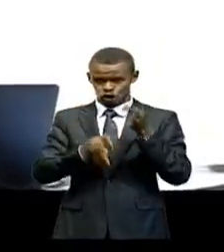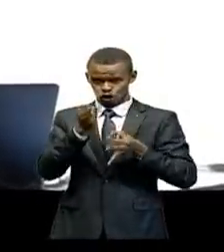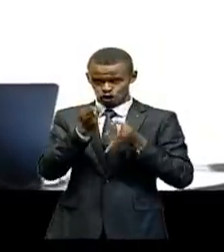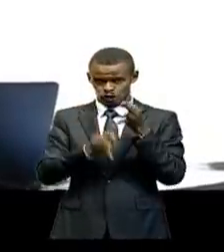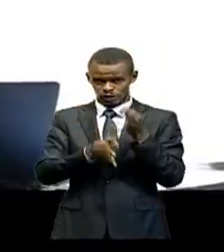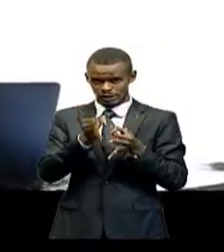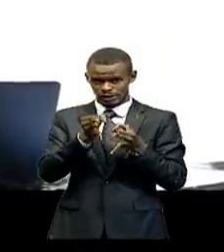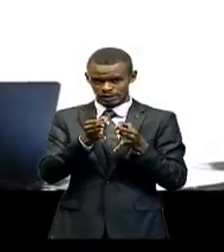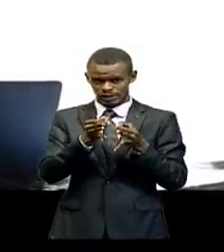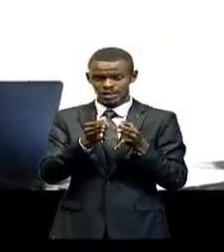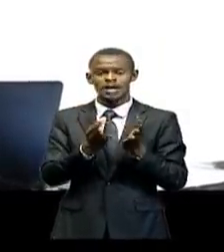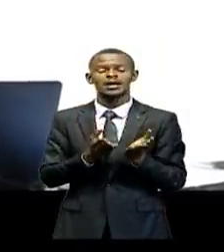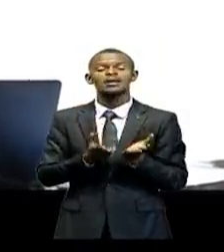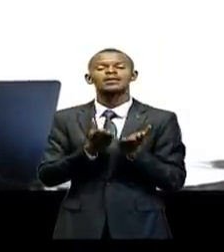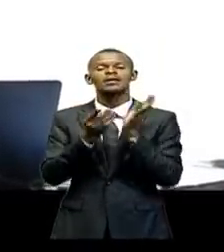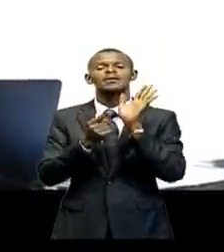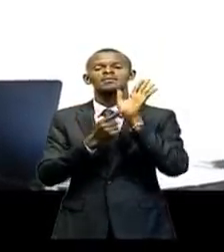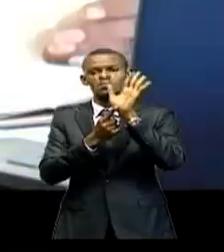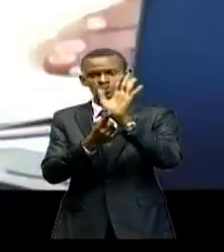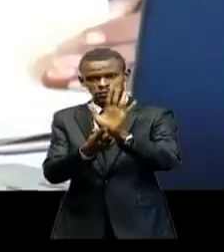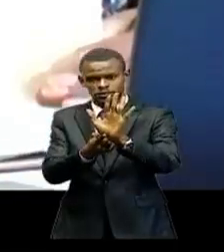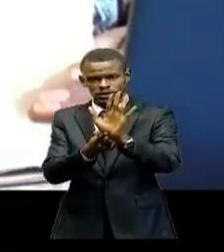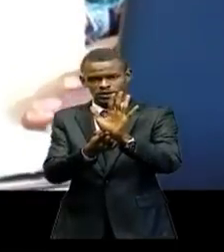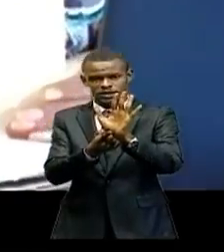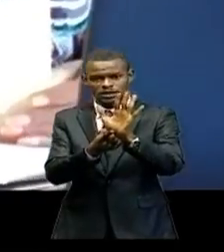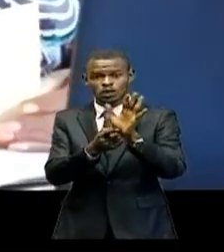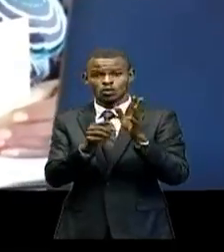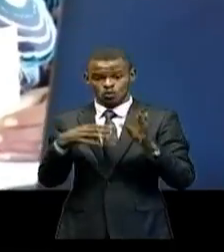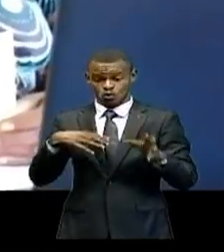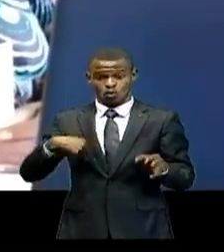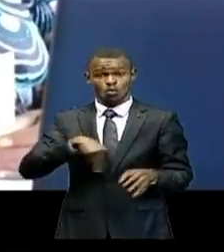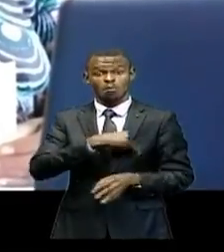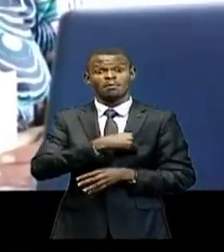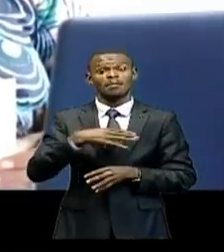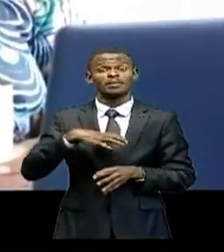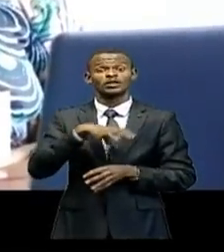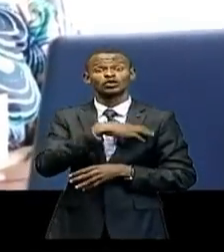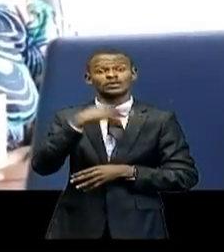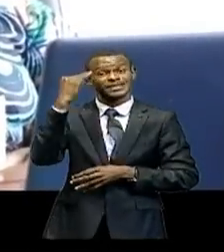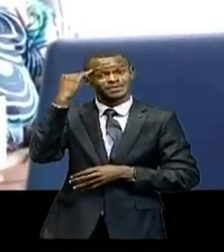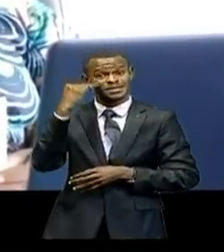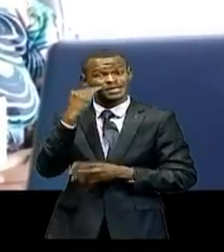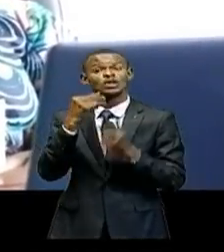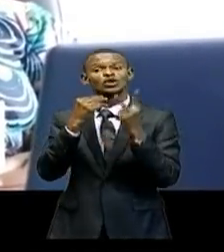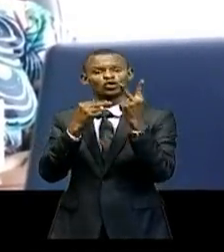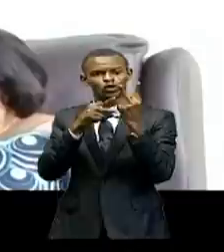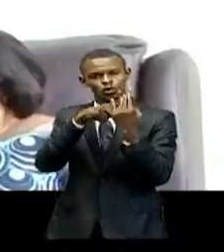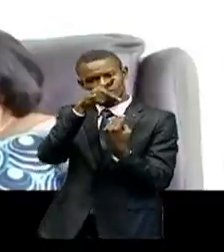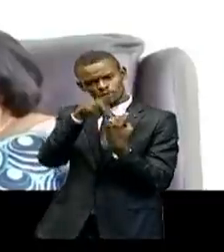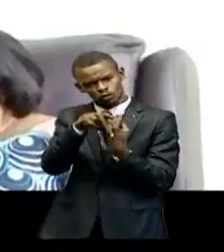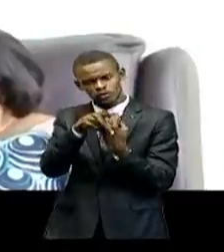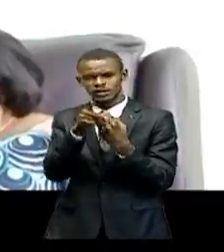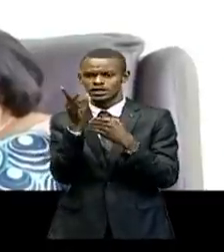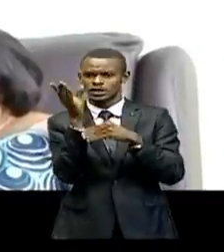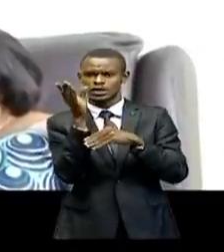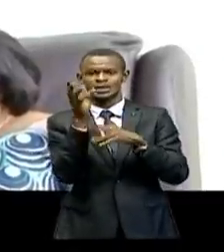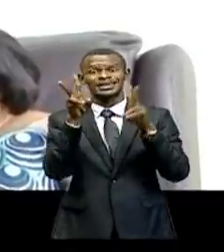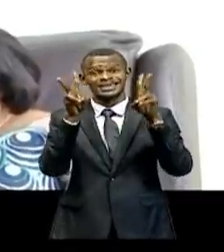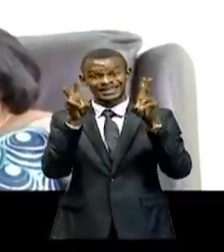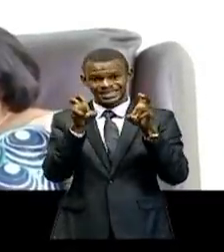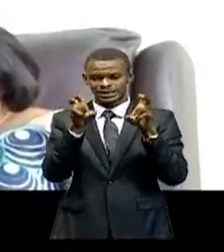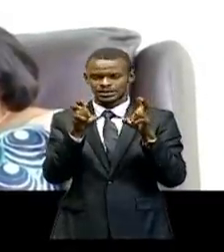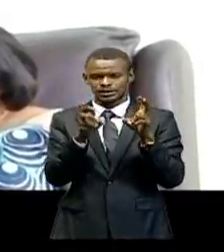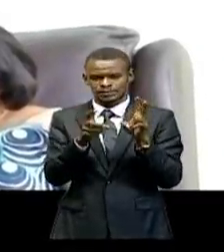a présenté aux membres du Conseil deux projets d'ordonnance adoptés en commission de loi. Le premier,